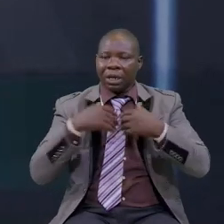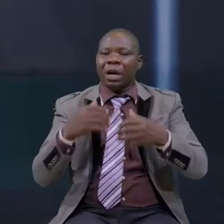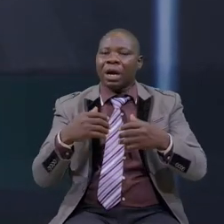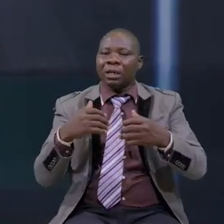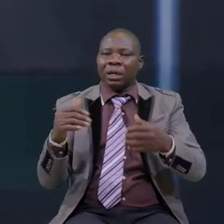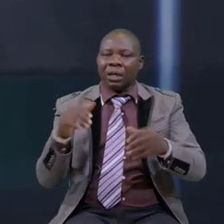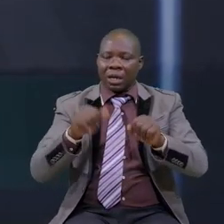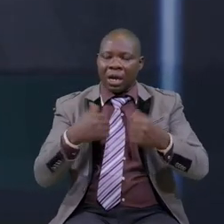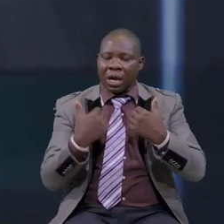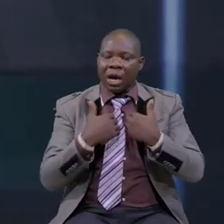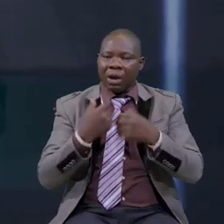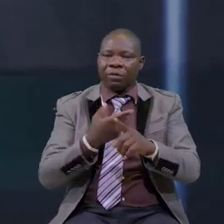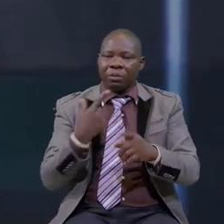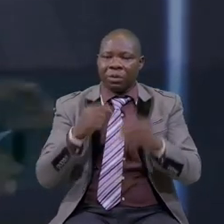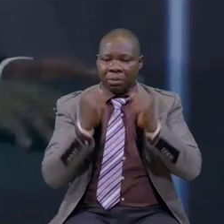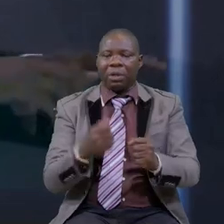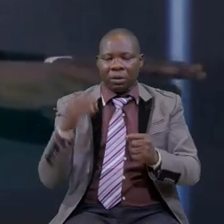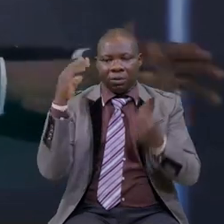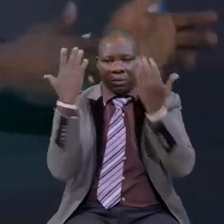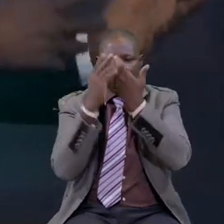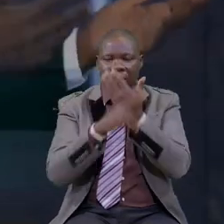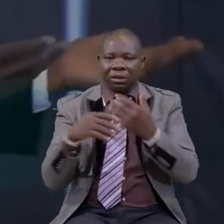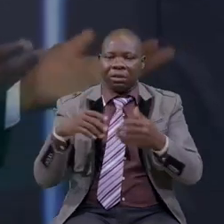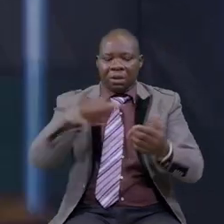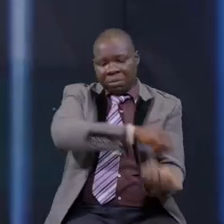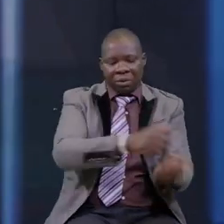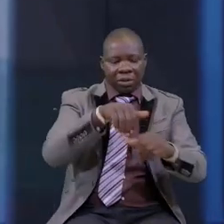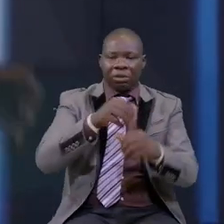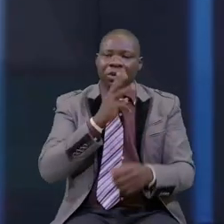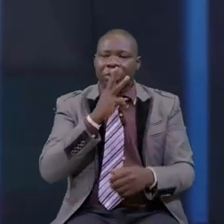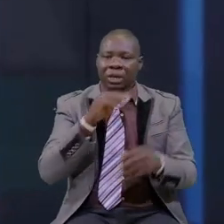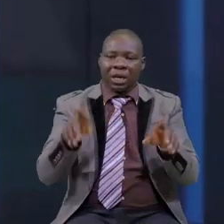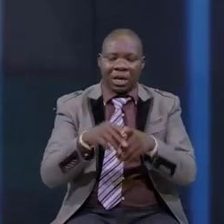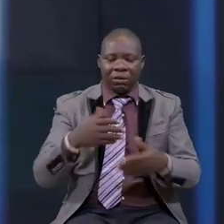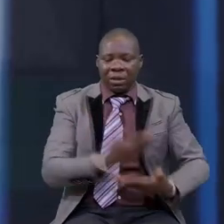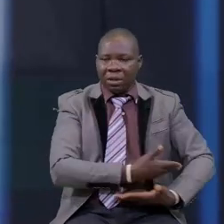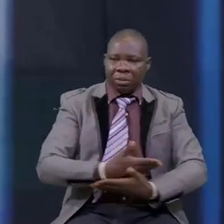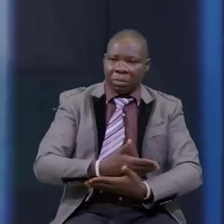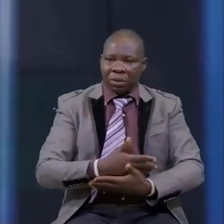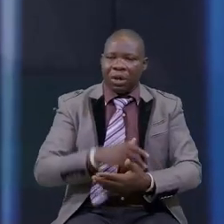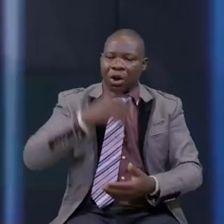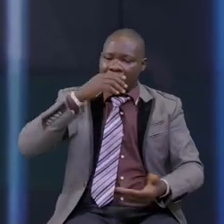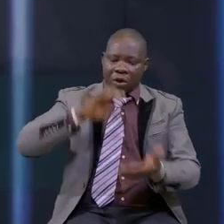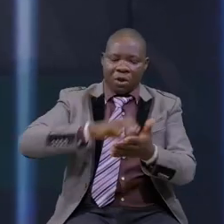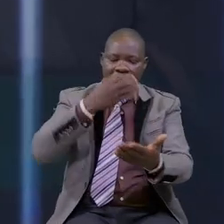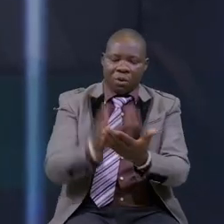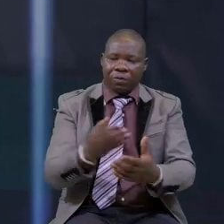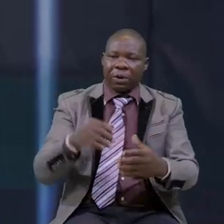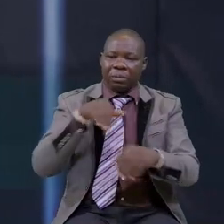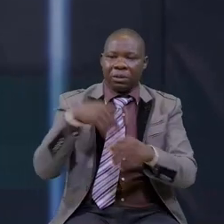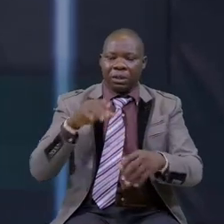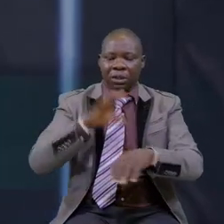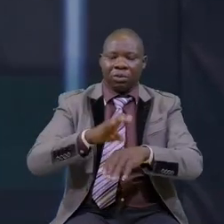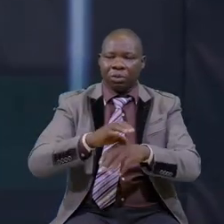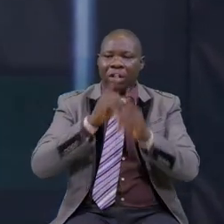ténèbres. Ils sont baptisés d'eau depuis l'enfance. Ils sont confirmés dans leur dénomination et ils portent des